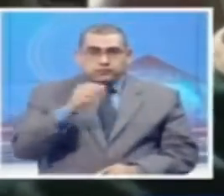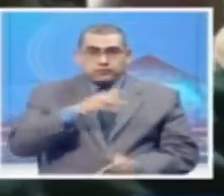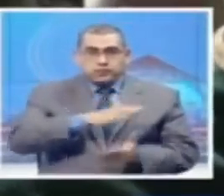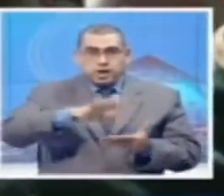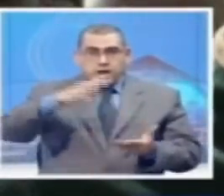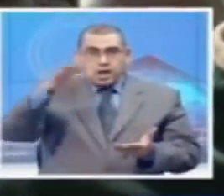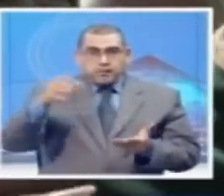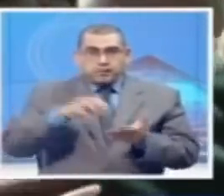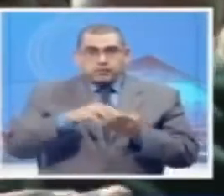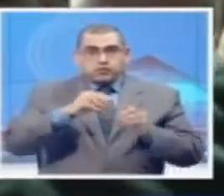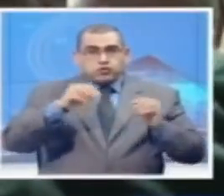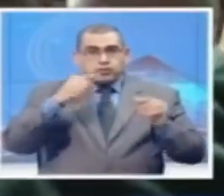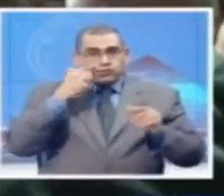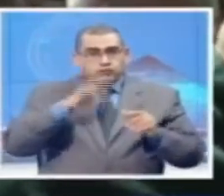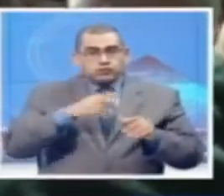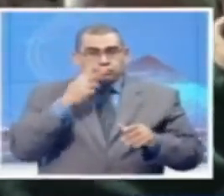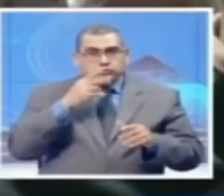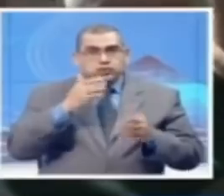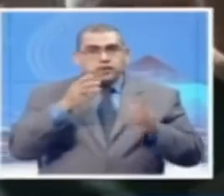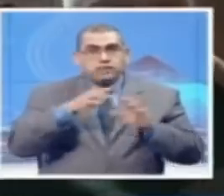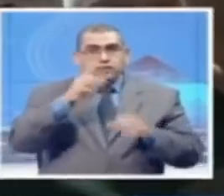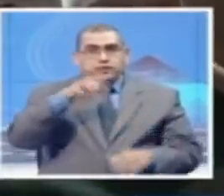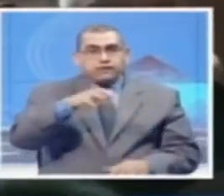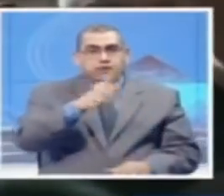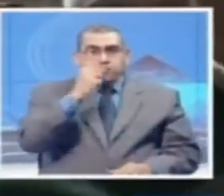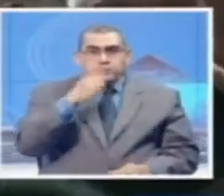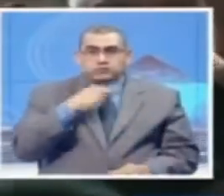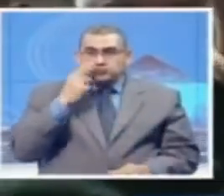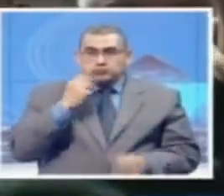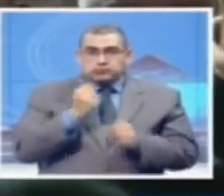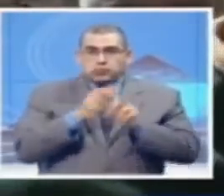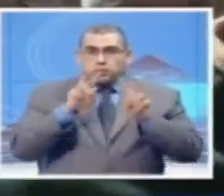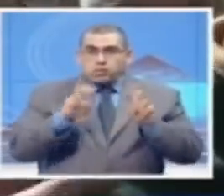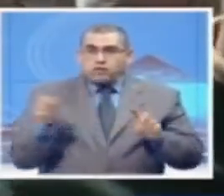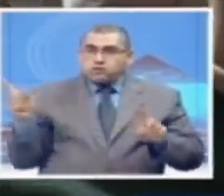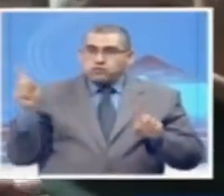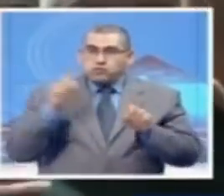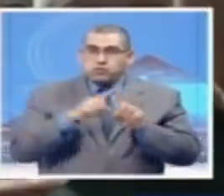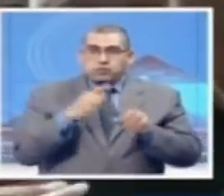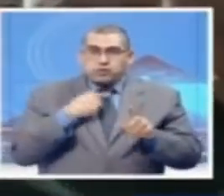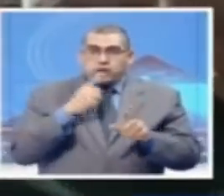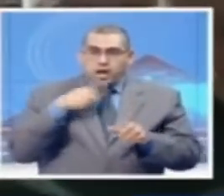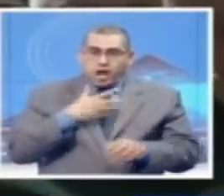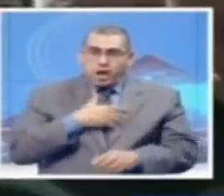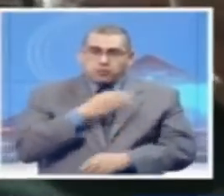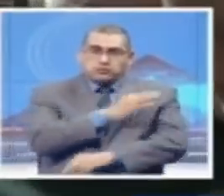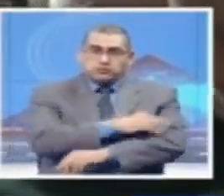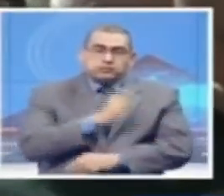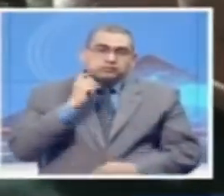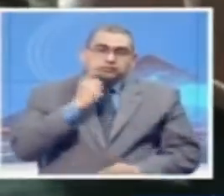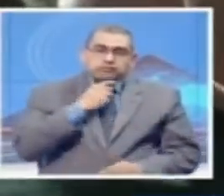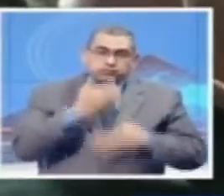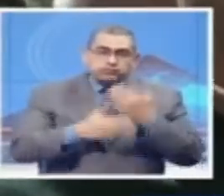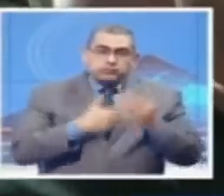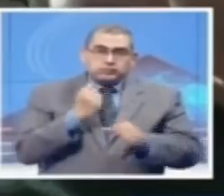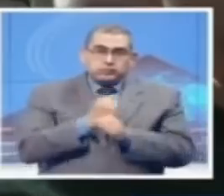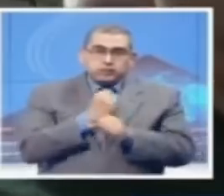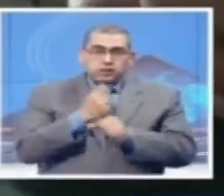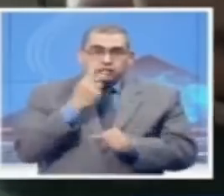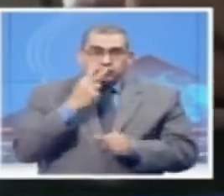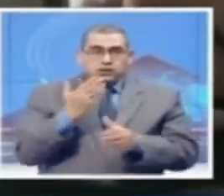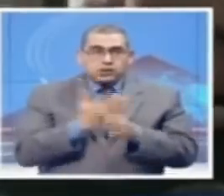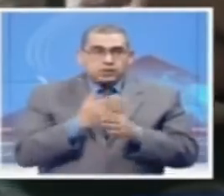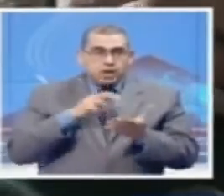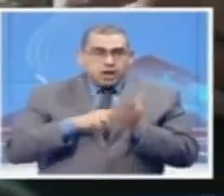الصحراء السوداء، في أماكن كتيرة سياحية بس للأسف كانت متوقفة خلال الفترة اللي فاتت، بس أنا بحاول بكل يعني التجربة على السوشيال ميديا